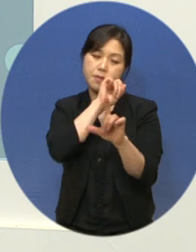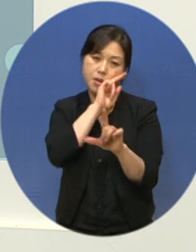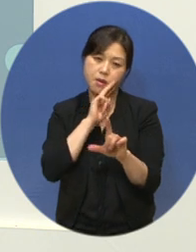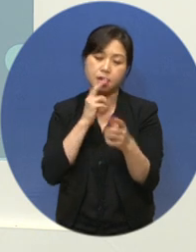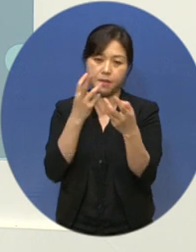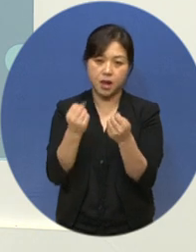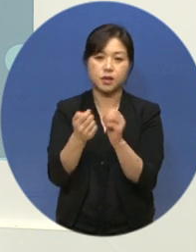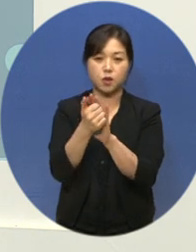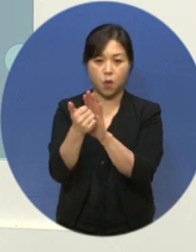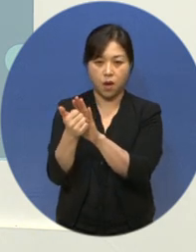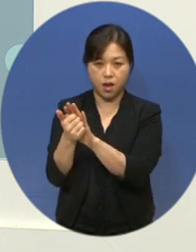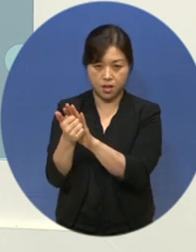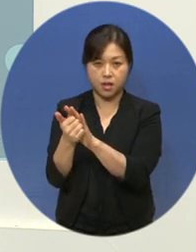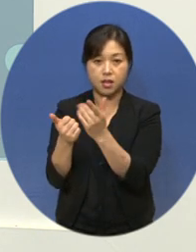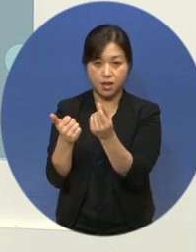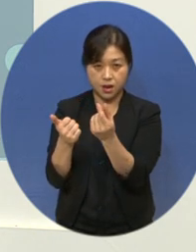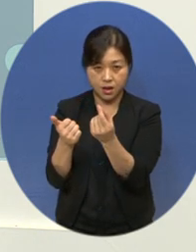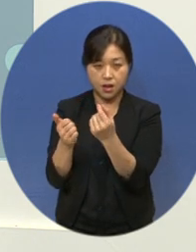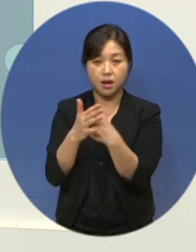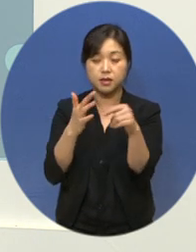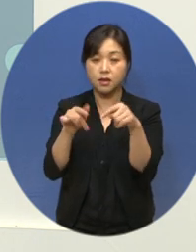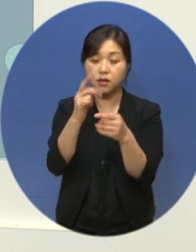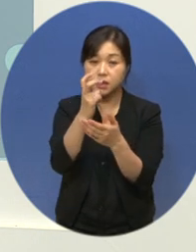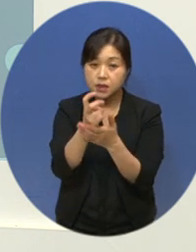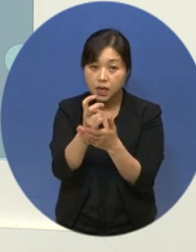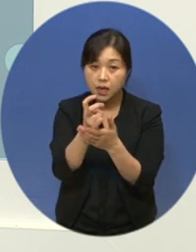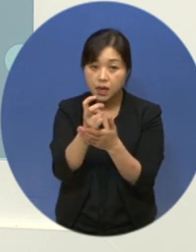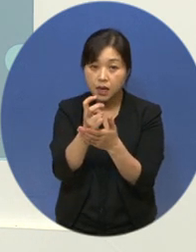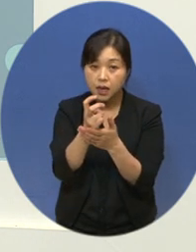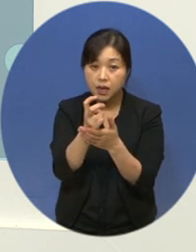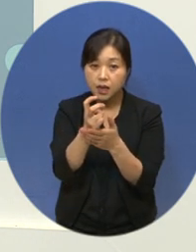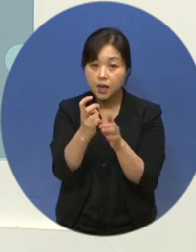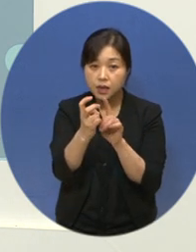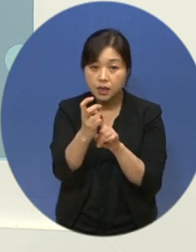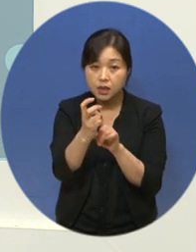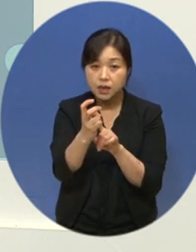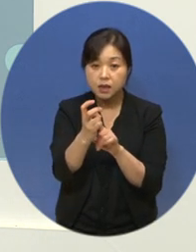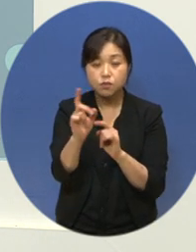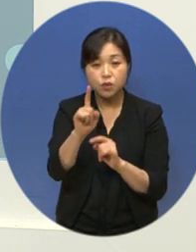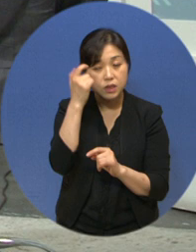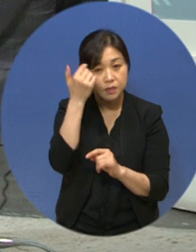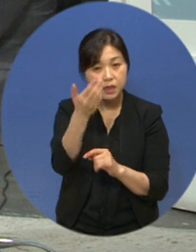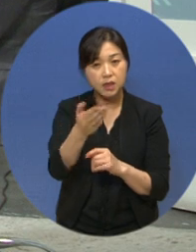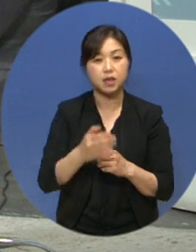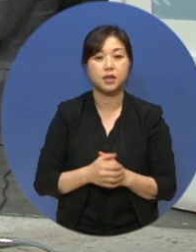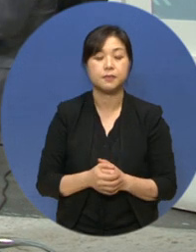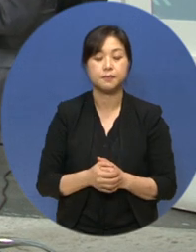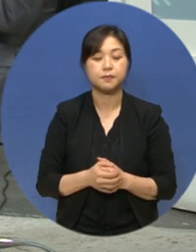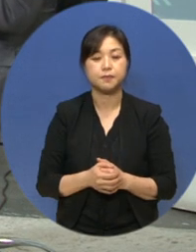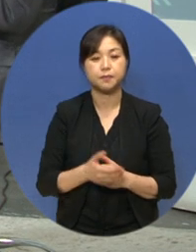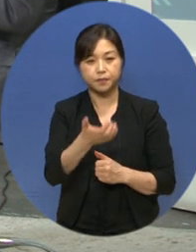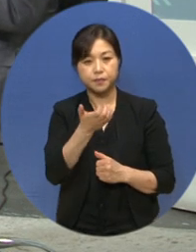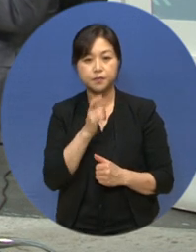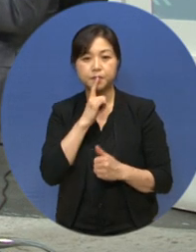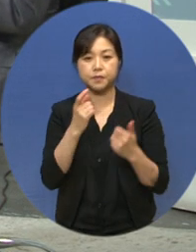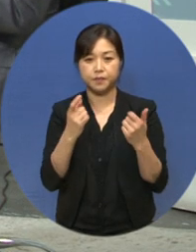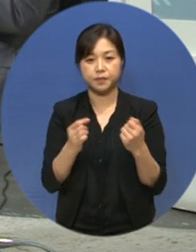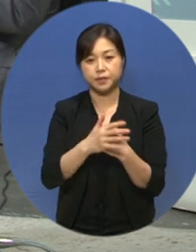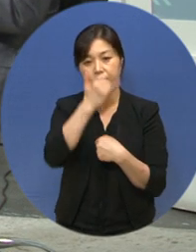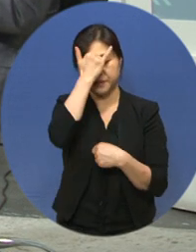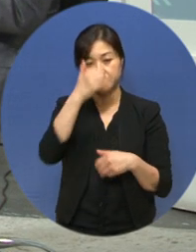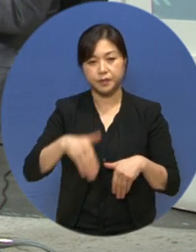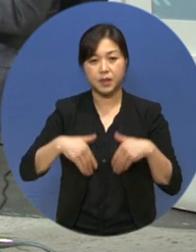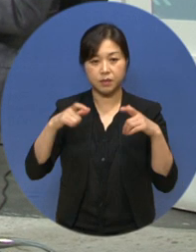도왔다 네 뭐 이런 정책이 라면 손꼽아 서 어떤 걸 예컨대 님 아까 말씀드렸지만 요충 처남